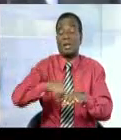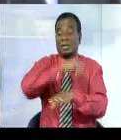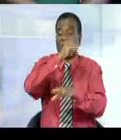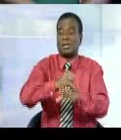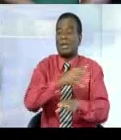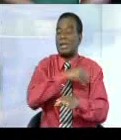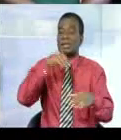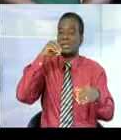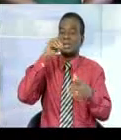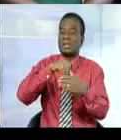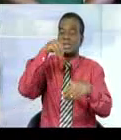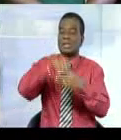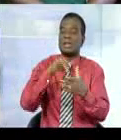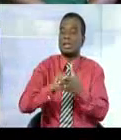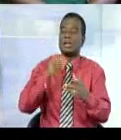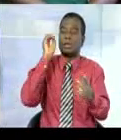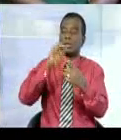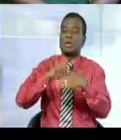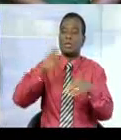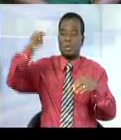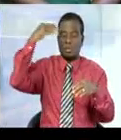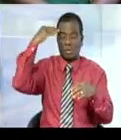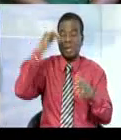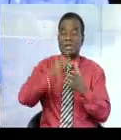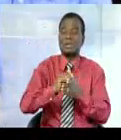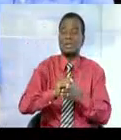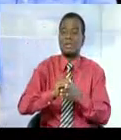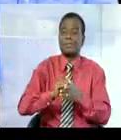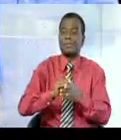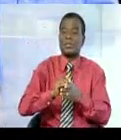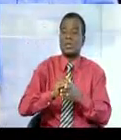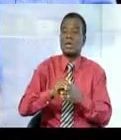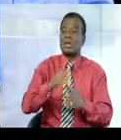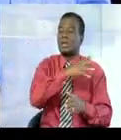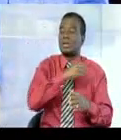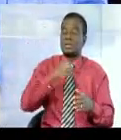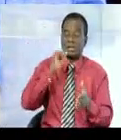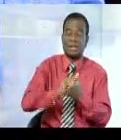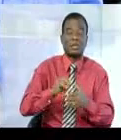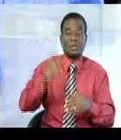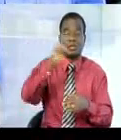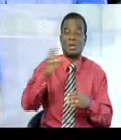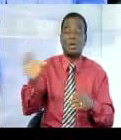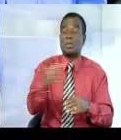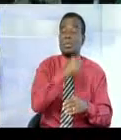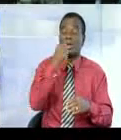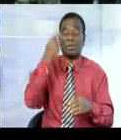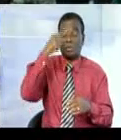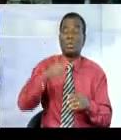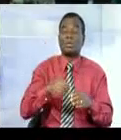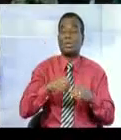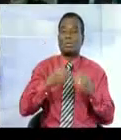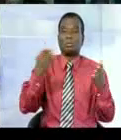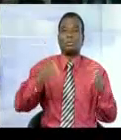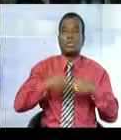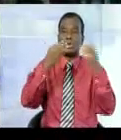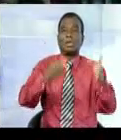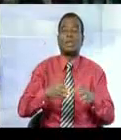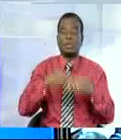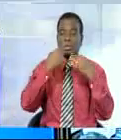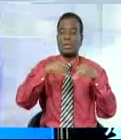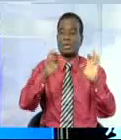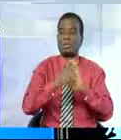notre ministère. Rappelons que c'est une résolution prise en décembre 2011 qui décrète l'année 2014 comme année internationale de l'agriculture